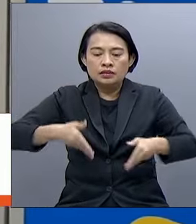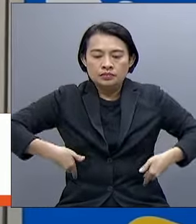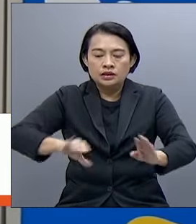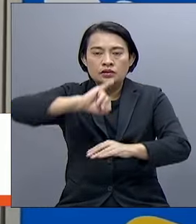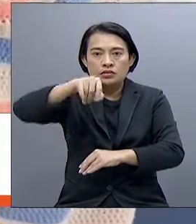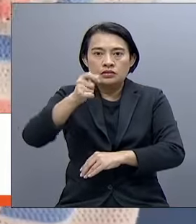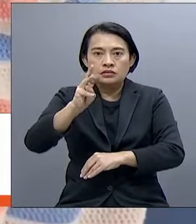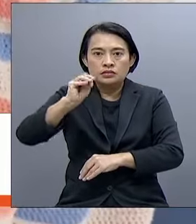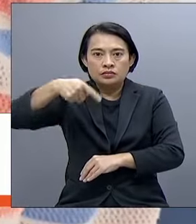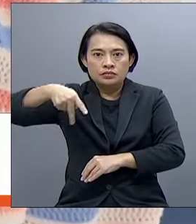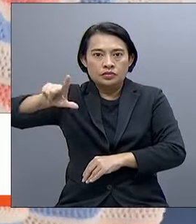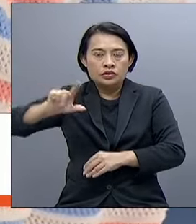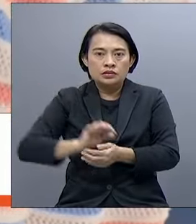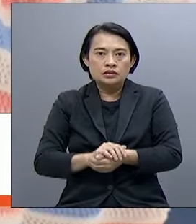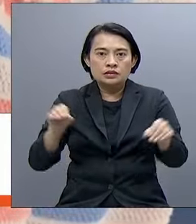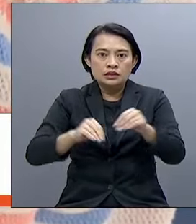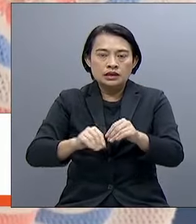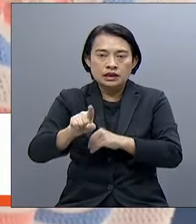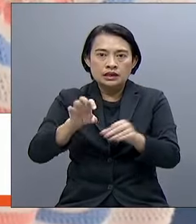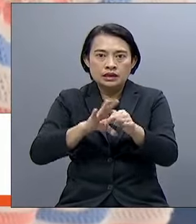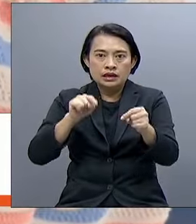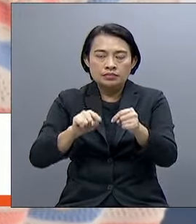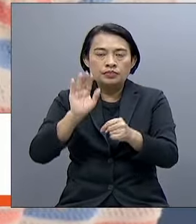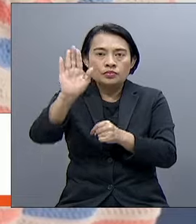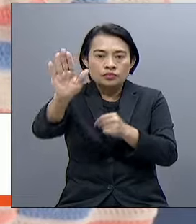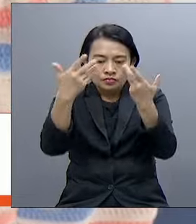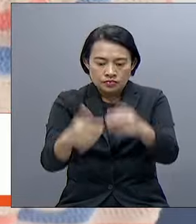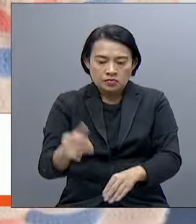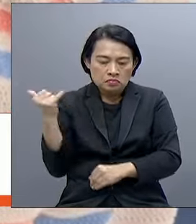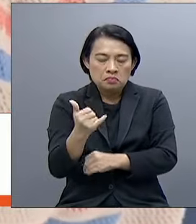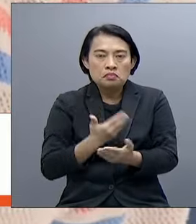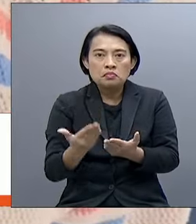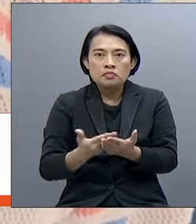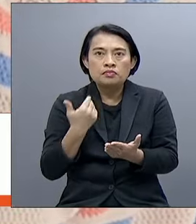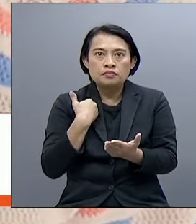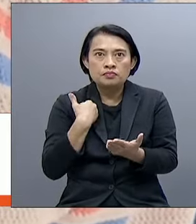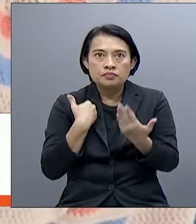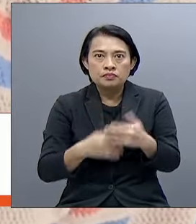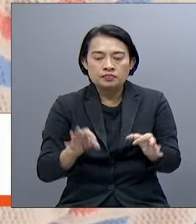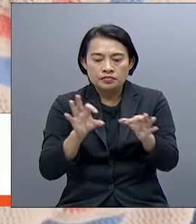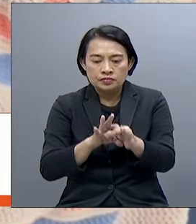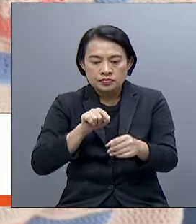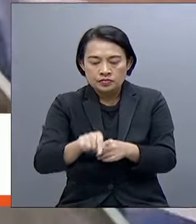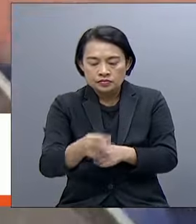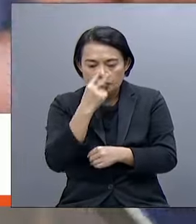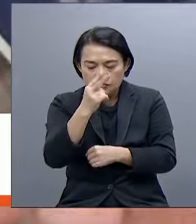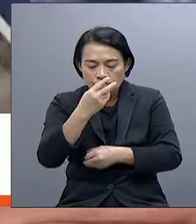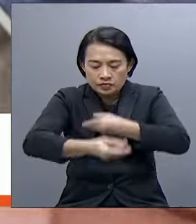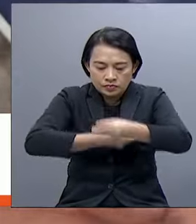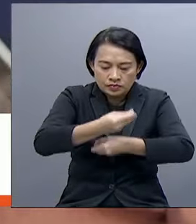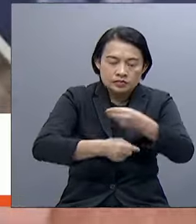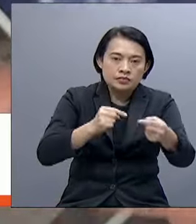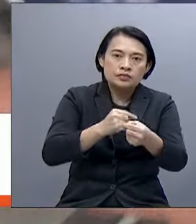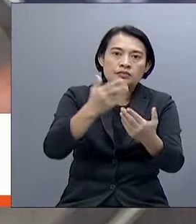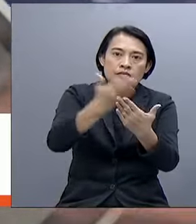าวรีย์เท้าสุรนารีประชาชนมาเลือกซื้อสลากเป็นระยะค่ะสวนทางกับบรรยากาศที่ขายสลากกิน